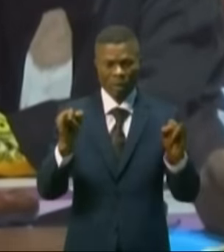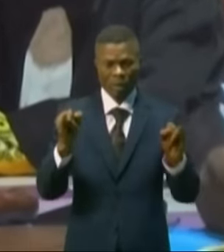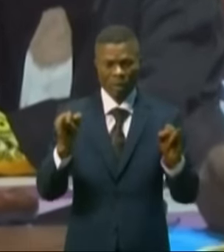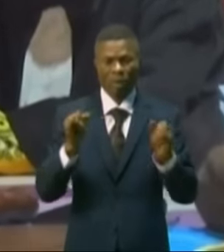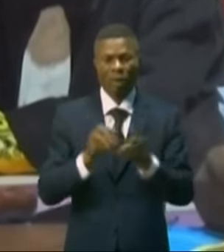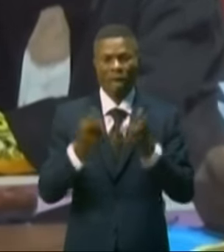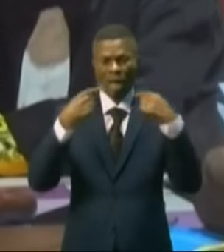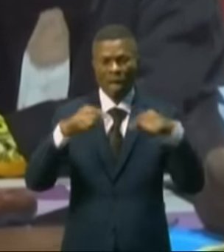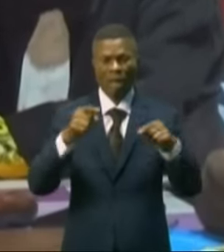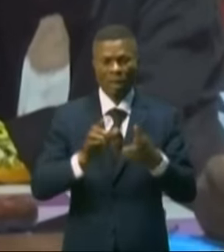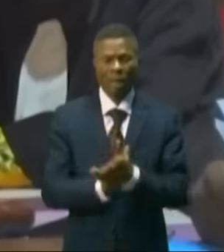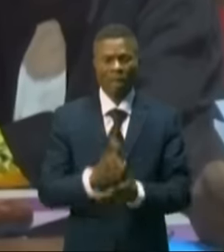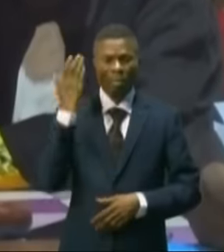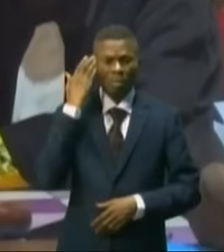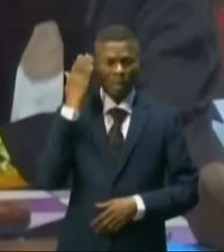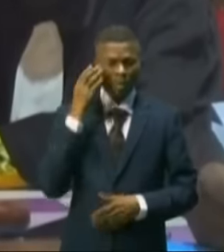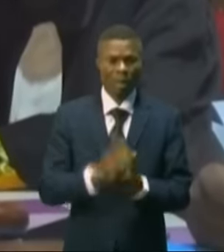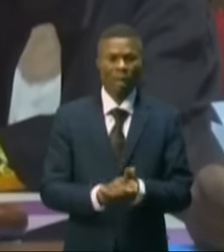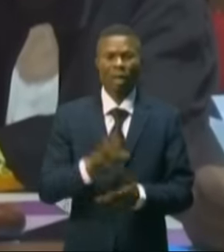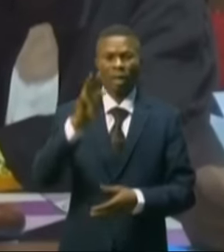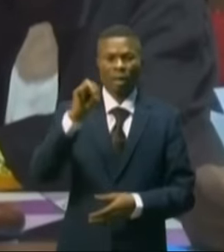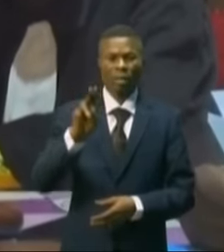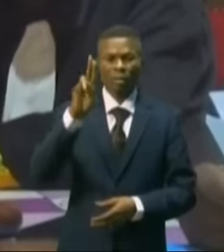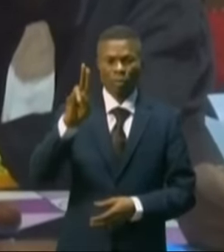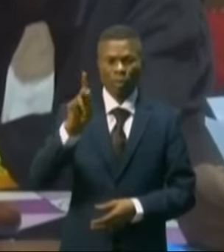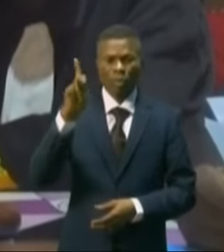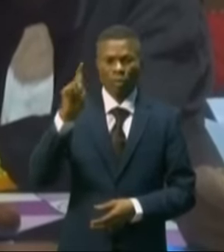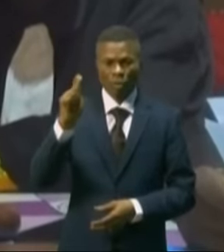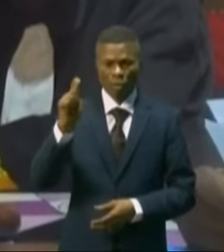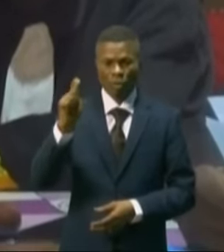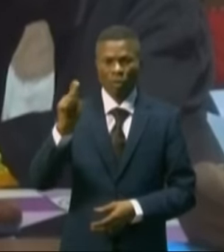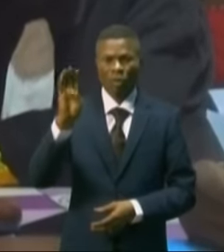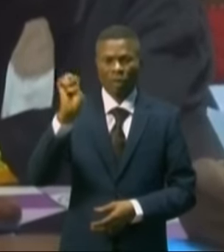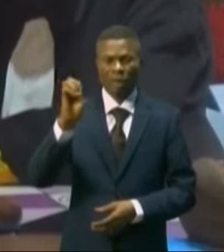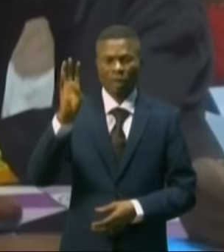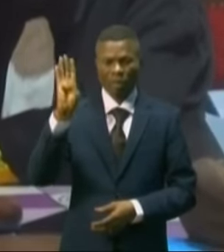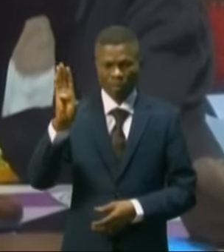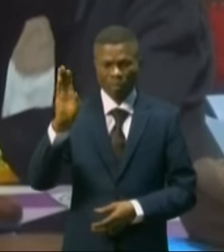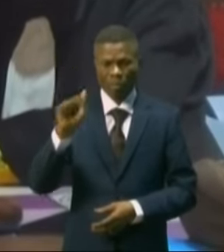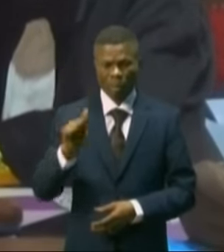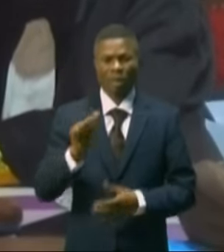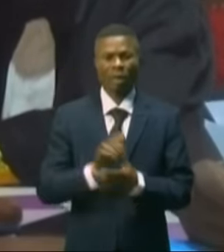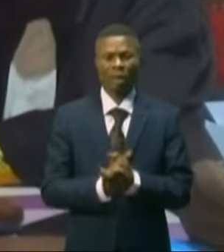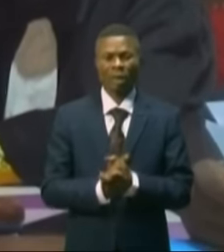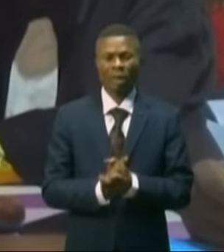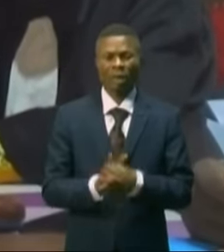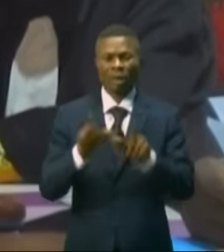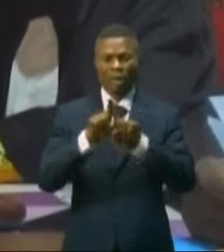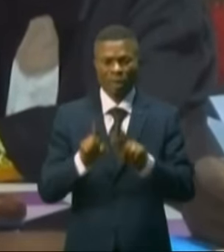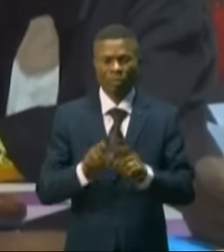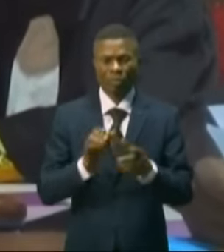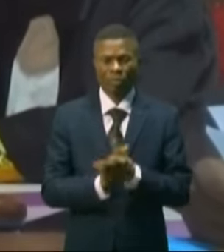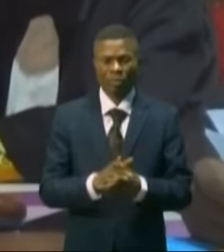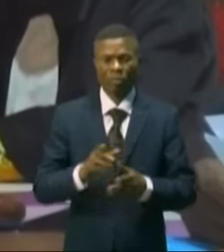ticket Kitungwa Muteba Christian et Kagwe Mwepulongo Isidore a obtenu plus